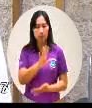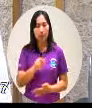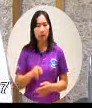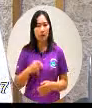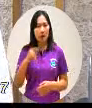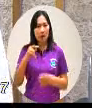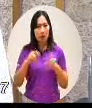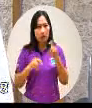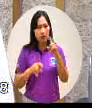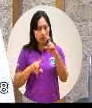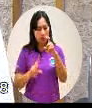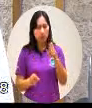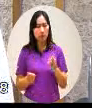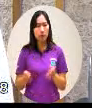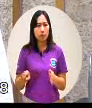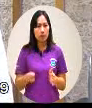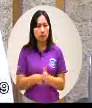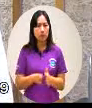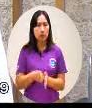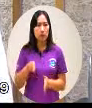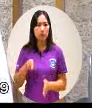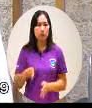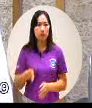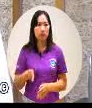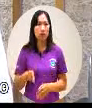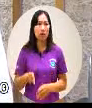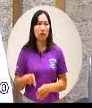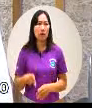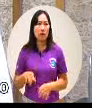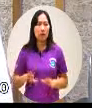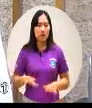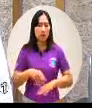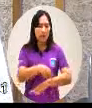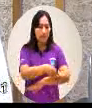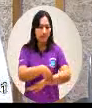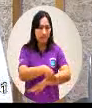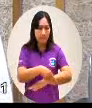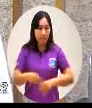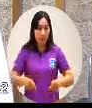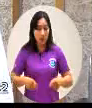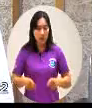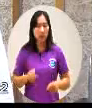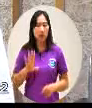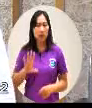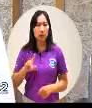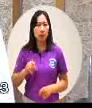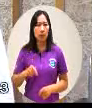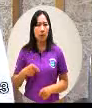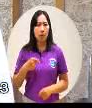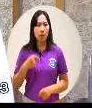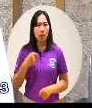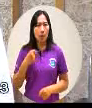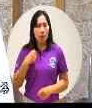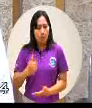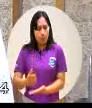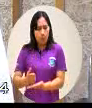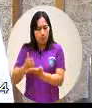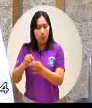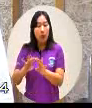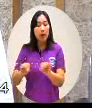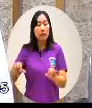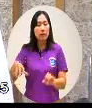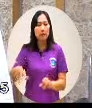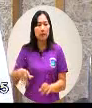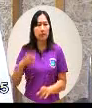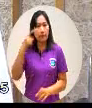委先吼，输掉迄个顾问公司啦。啊，即马咧设计，啊，当然咧设计中间是我来尊重地方的意见，啥，我会